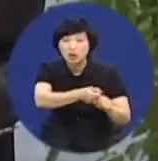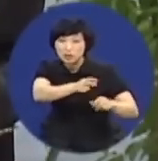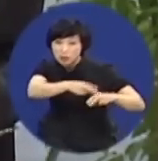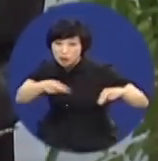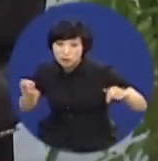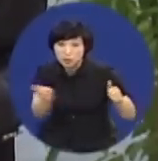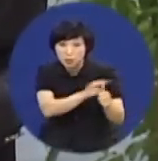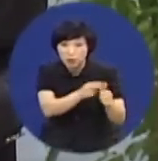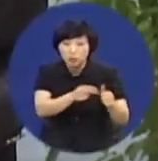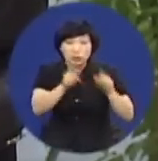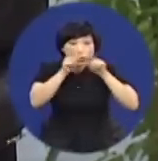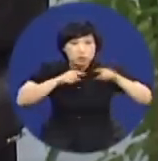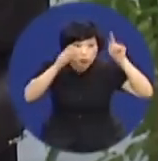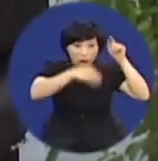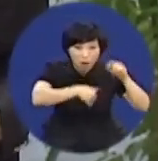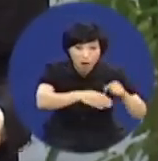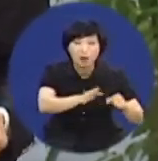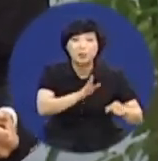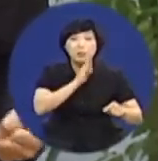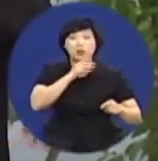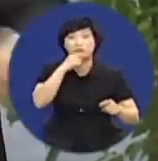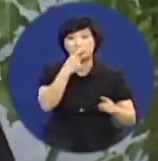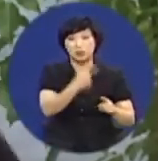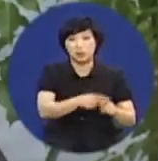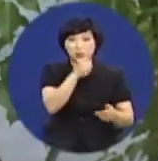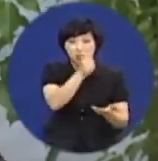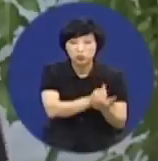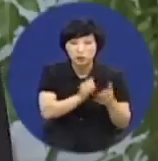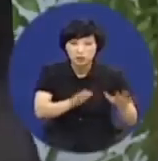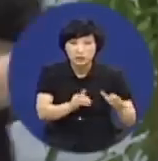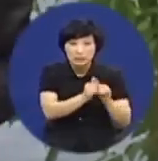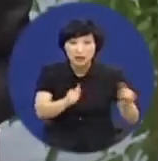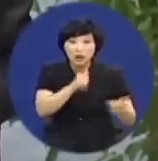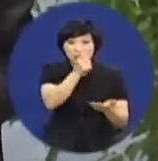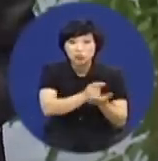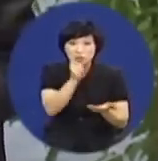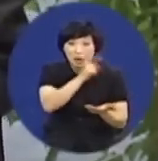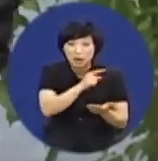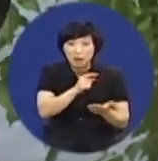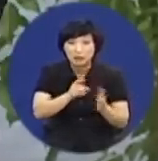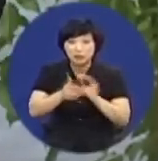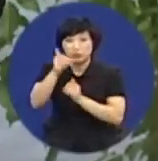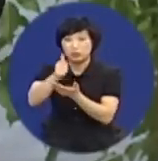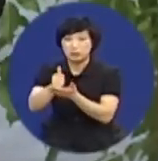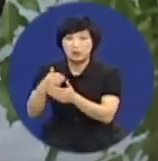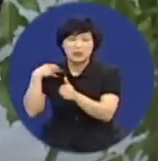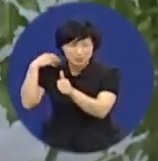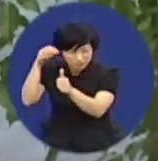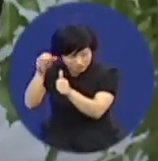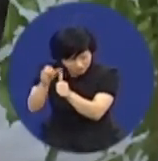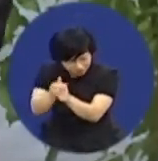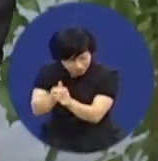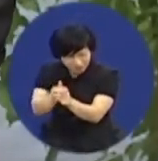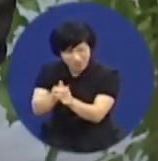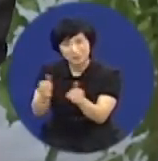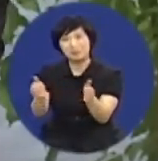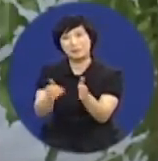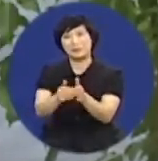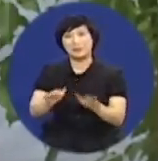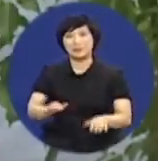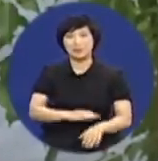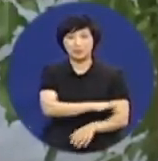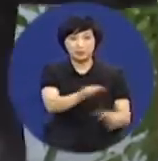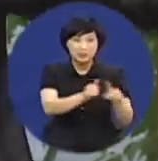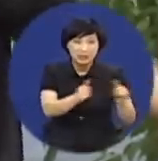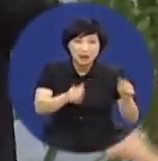れ、打たれ、懲らしめられなければならない罪を、私たちのすべての罪悪をご自分の子に負わせ、